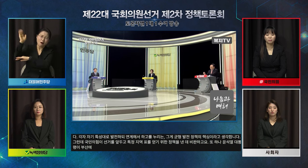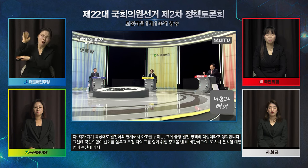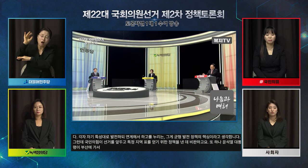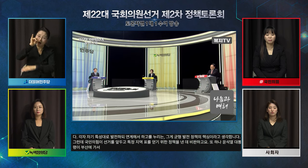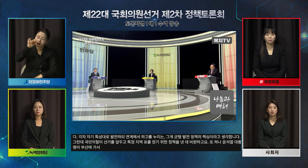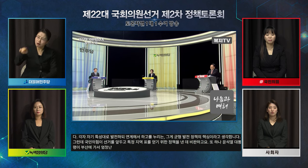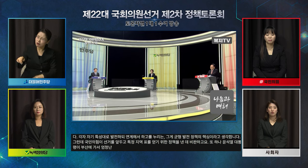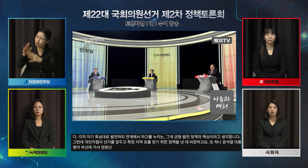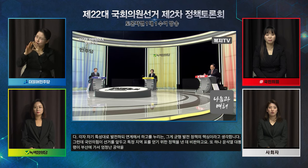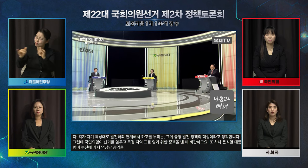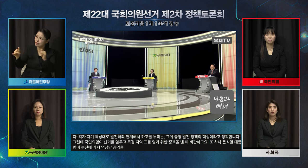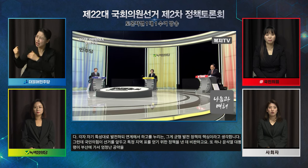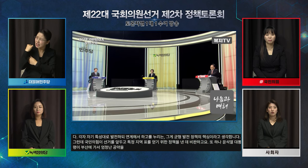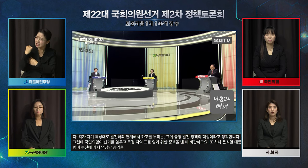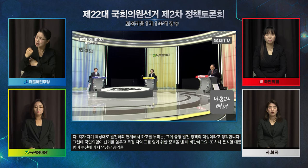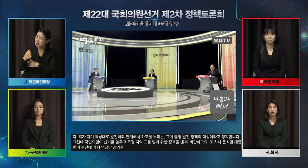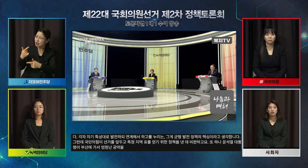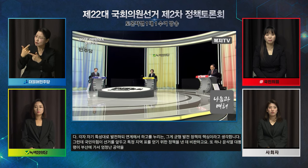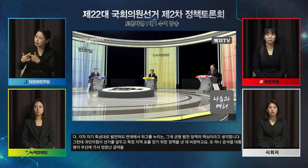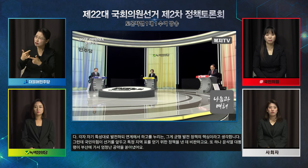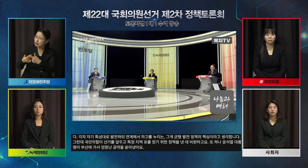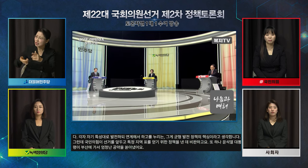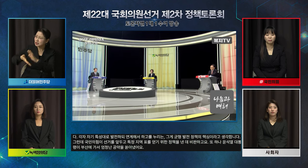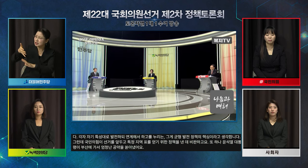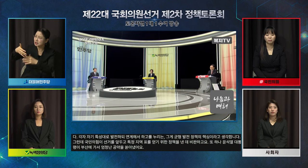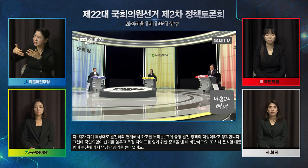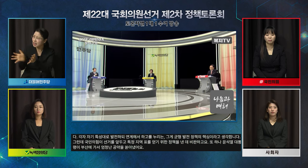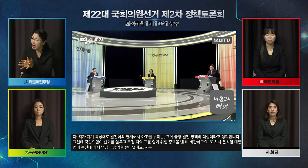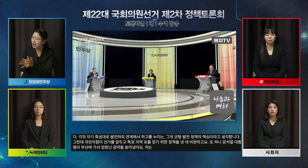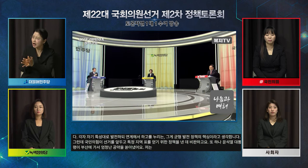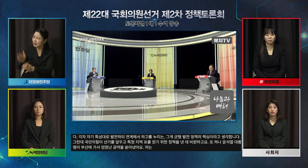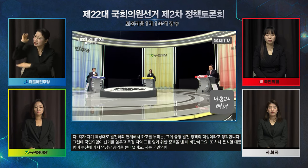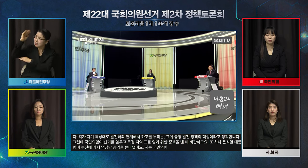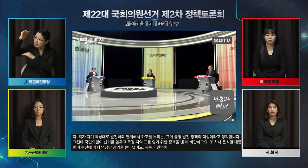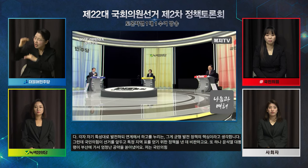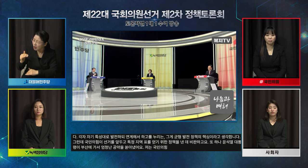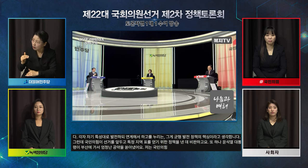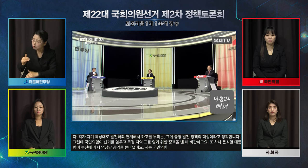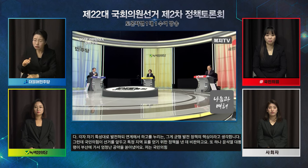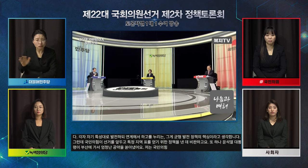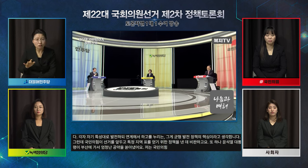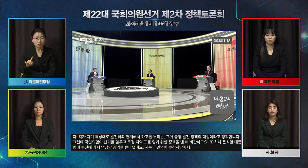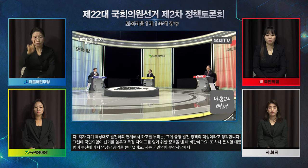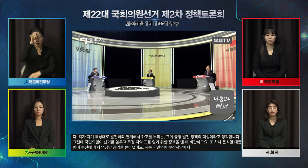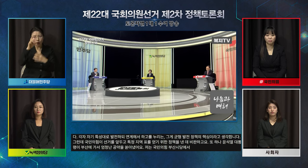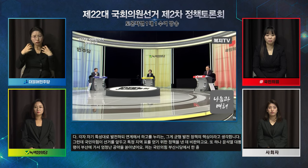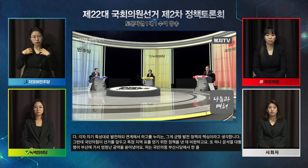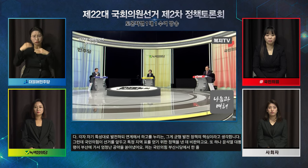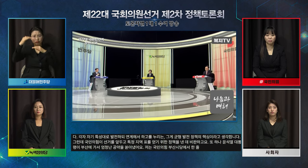국민의힘 부산시당이 한 건 줄 알았더니 용산 대통령실